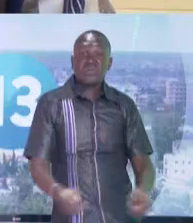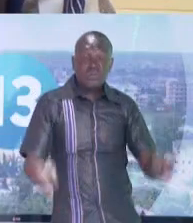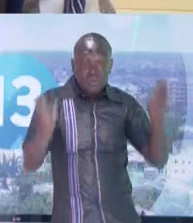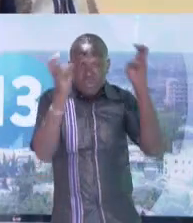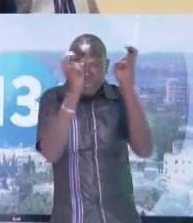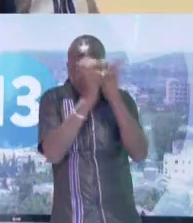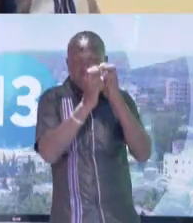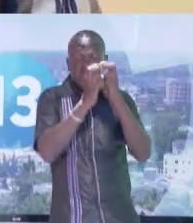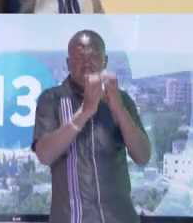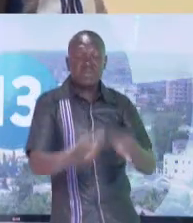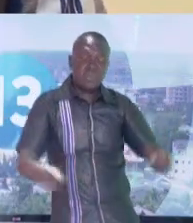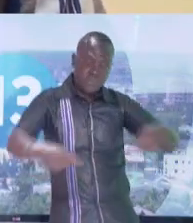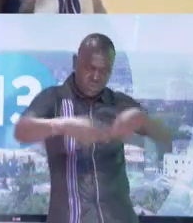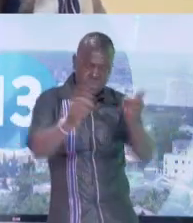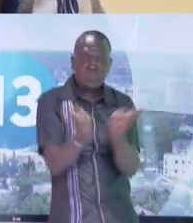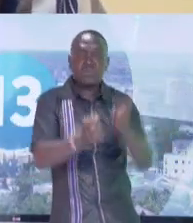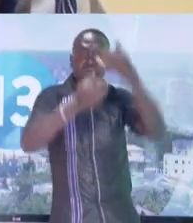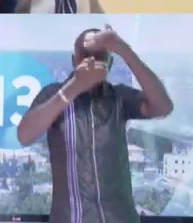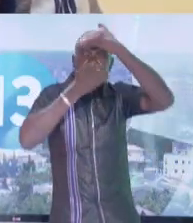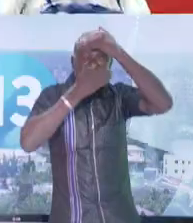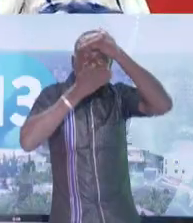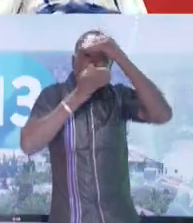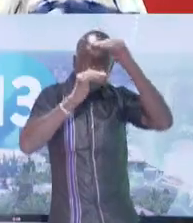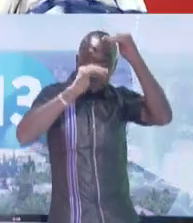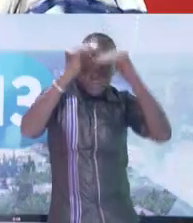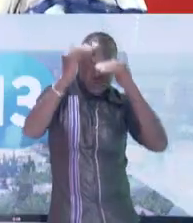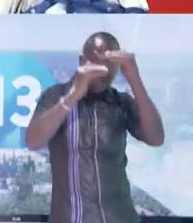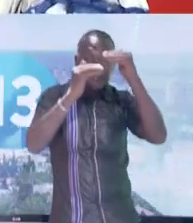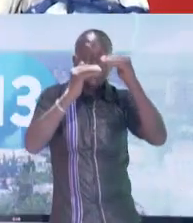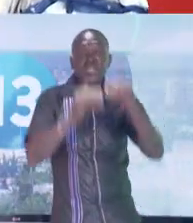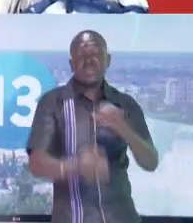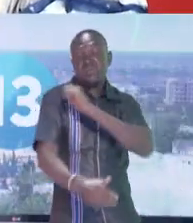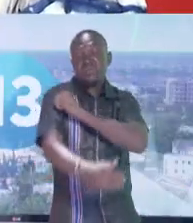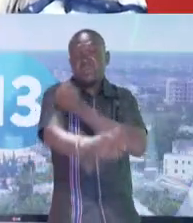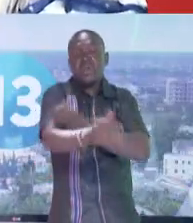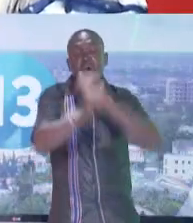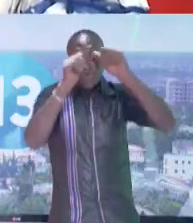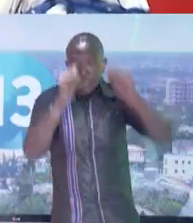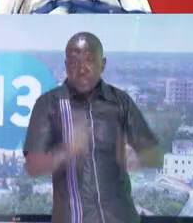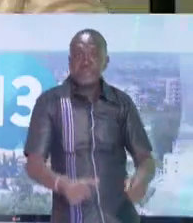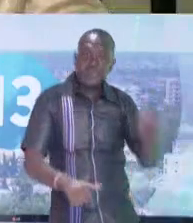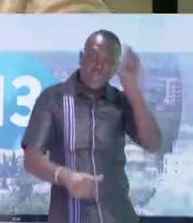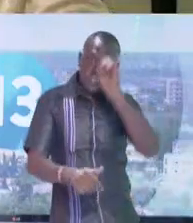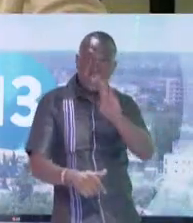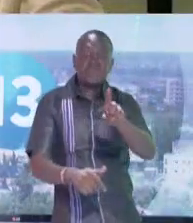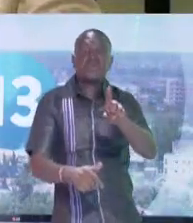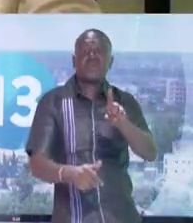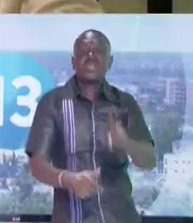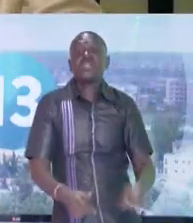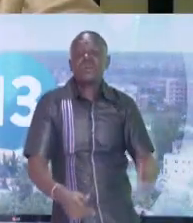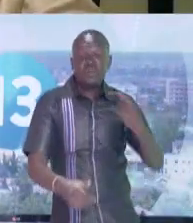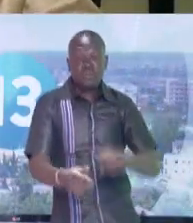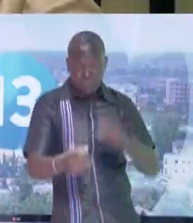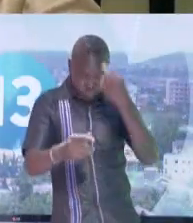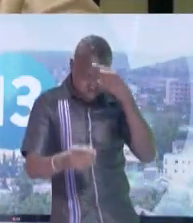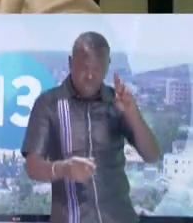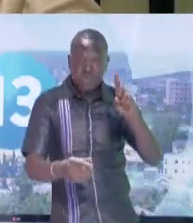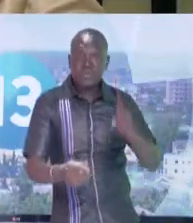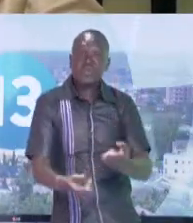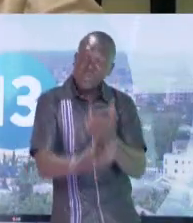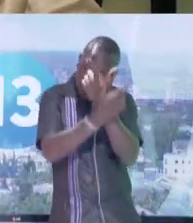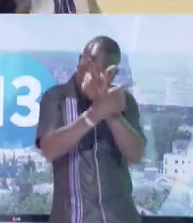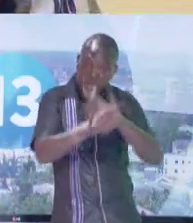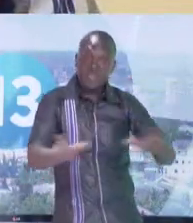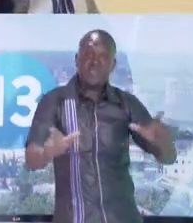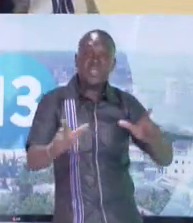armés terroristes. Donc à ce niveau, je pense qu'il faut bien que les autorités puissent adresser cette question de façon convenable pour pouvoir sortir les